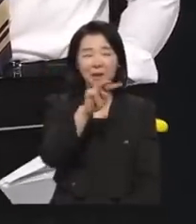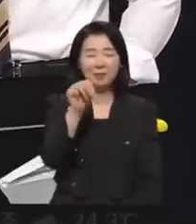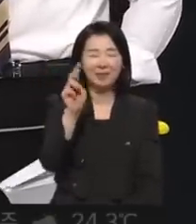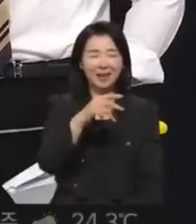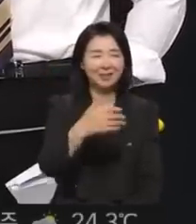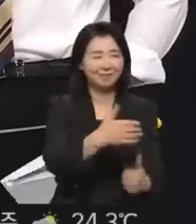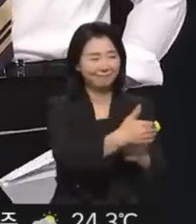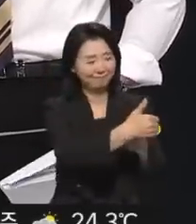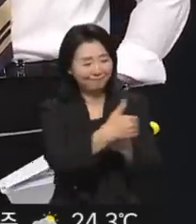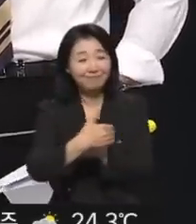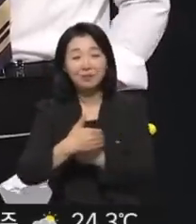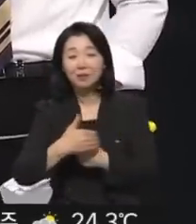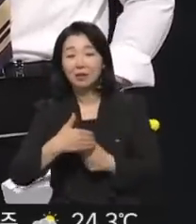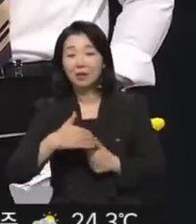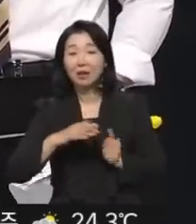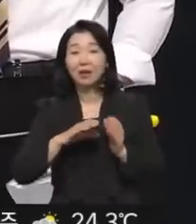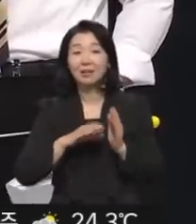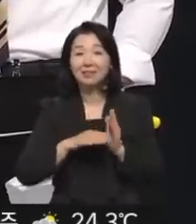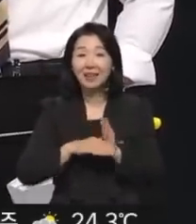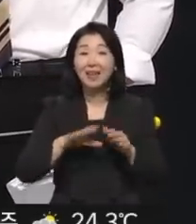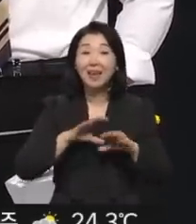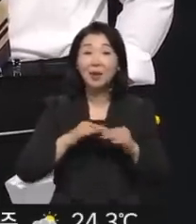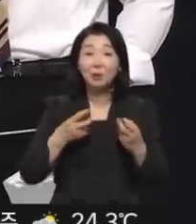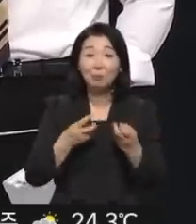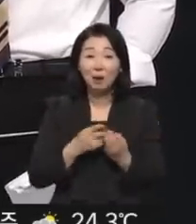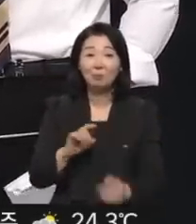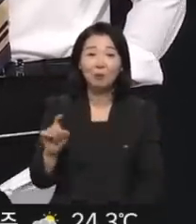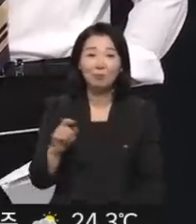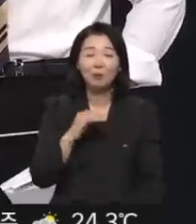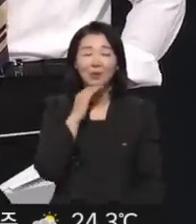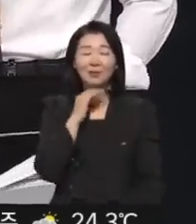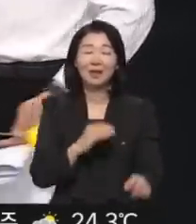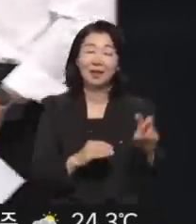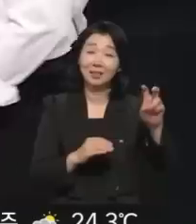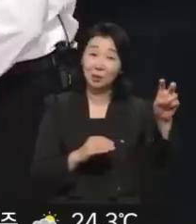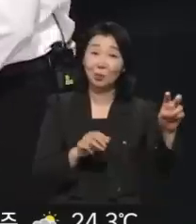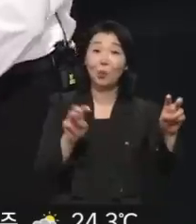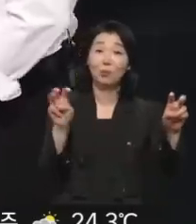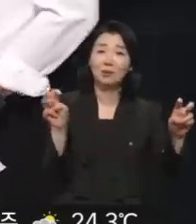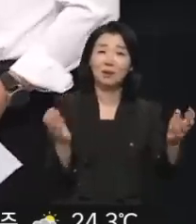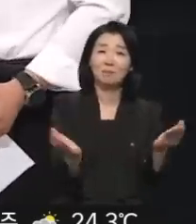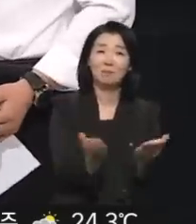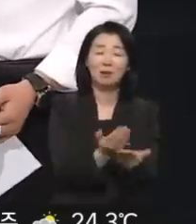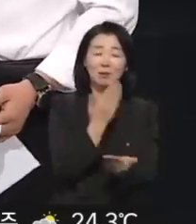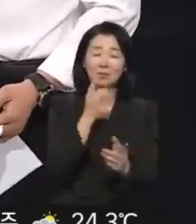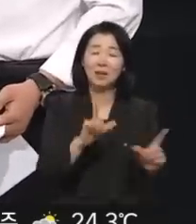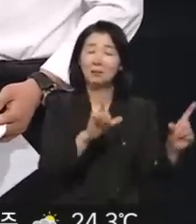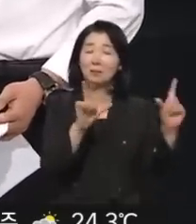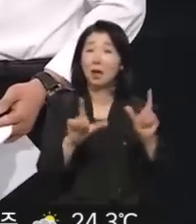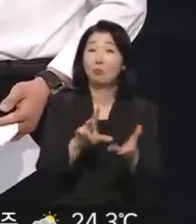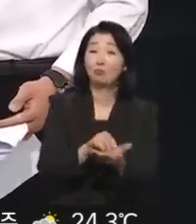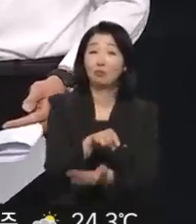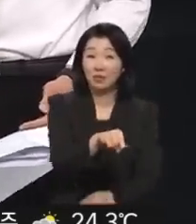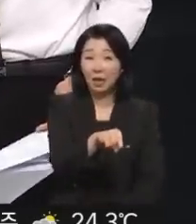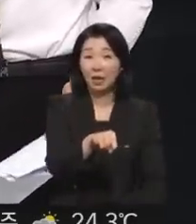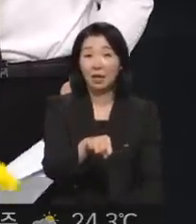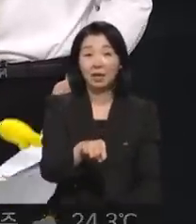위해 내놓은 별도 처방전도 있습니다. 2030 맞춤형 민생 행보인데요. 어제